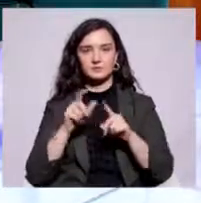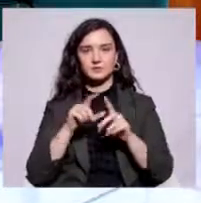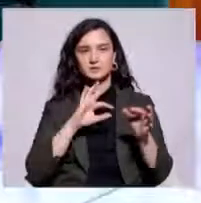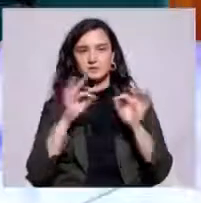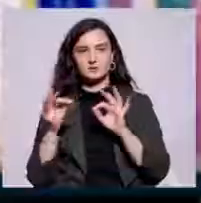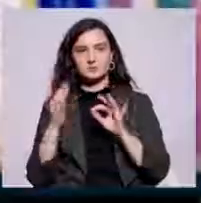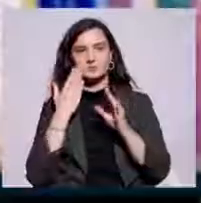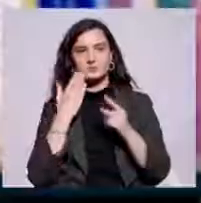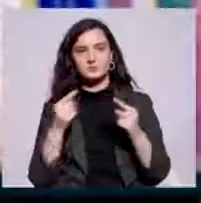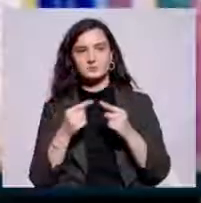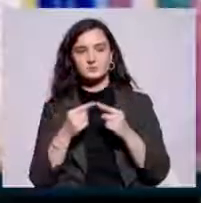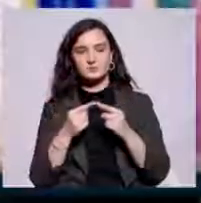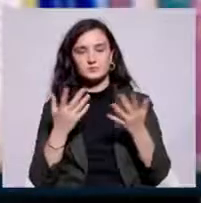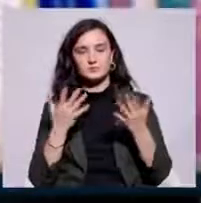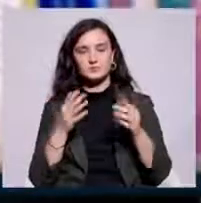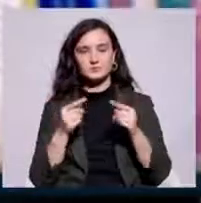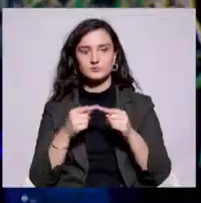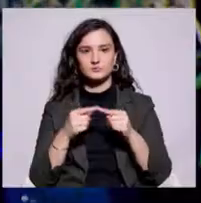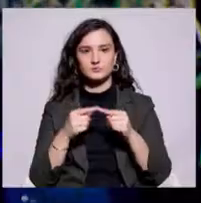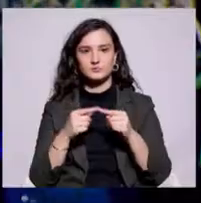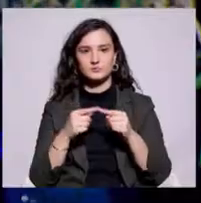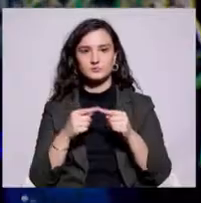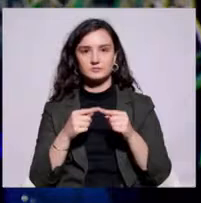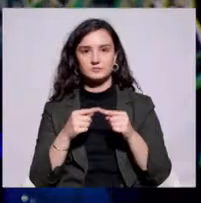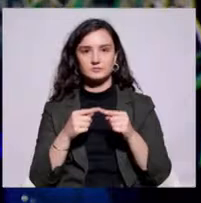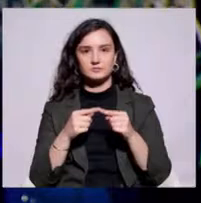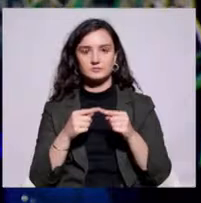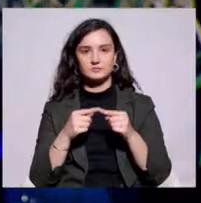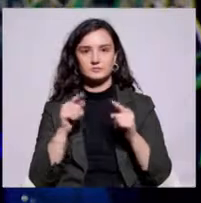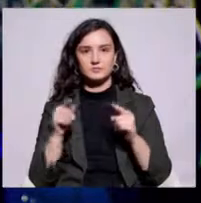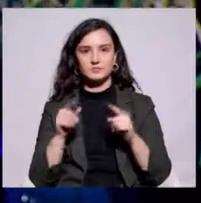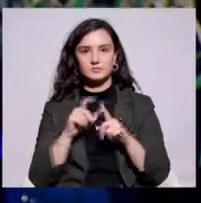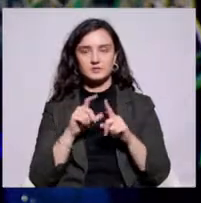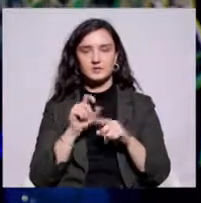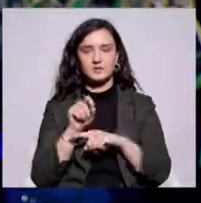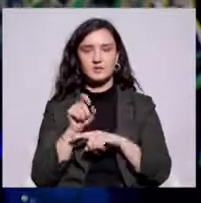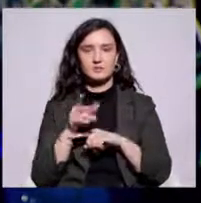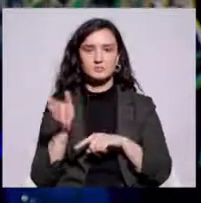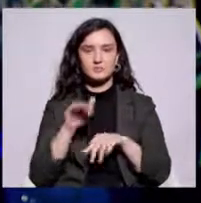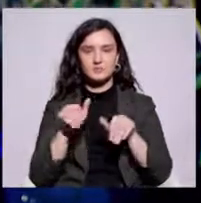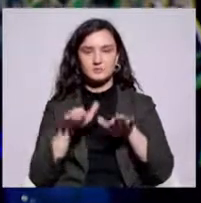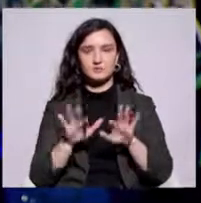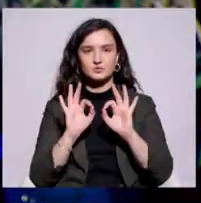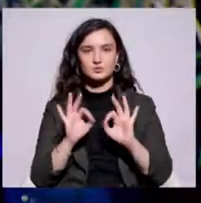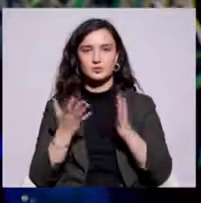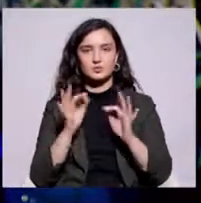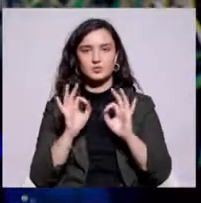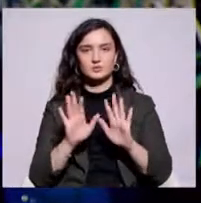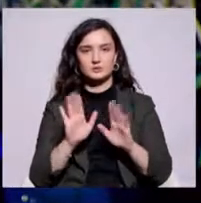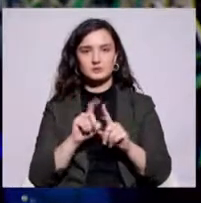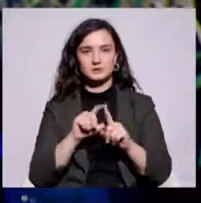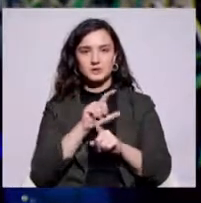sentences true or false? წაკითხulis გააზრების ამ დავალებისთვის მოდით გადავწყვიტოთ სწორია თუ